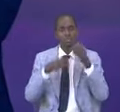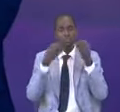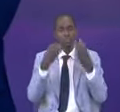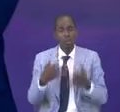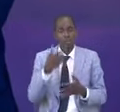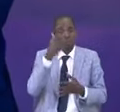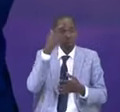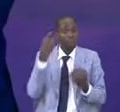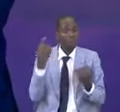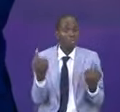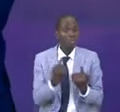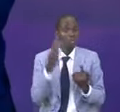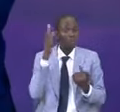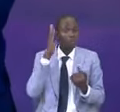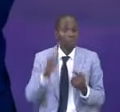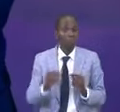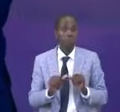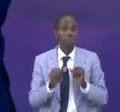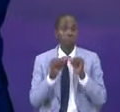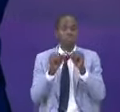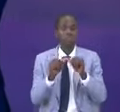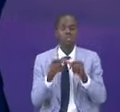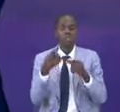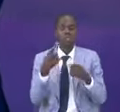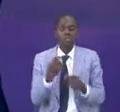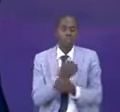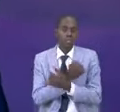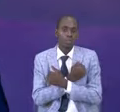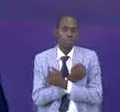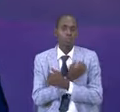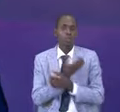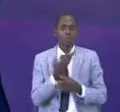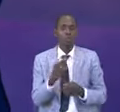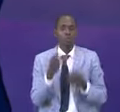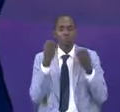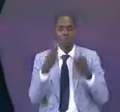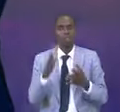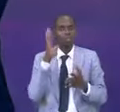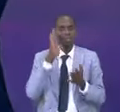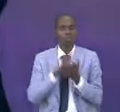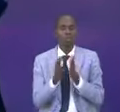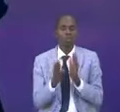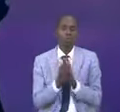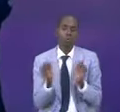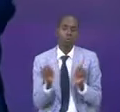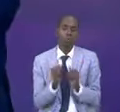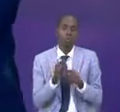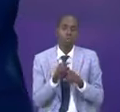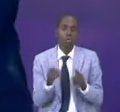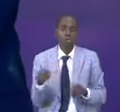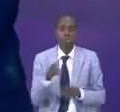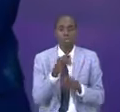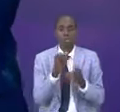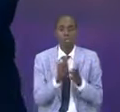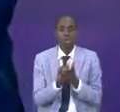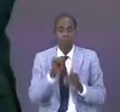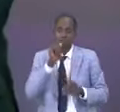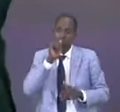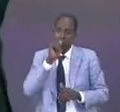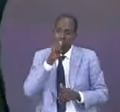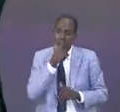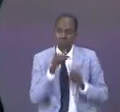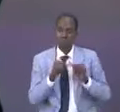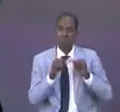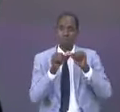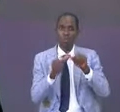mais celui qui percevra jusqu'à la fin sera sauvé verset 14 cette bonne nouvelle de